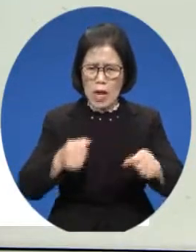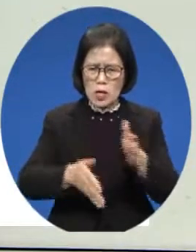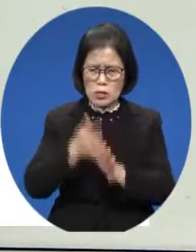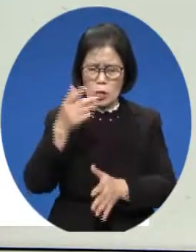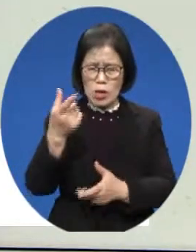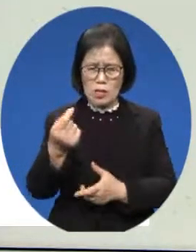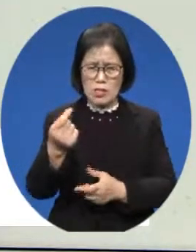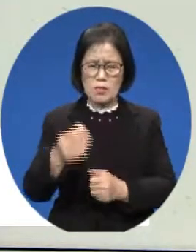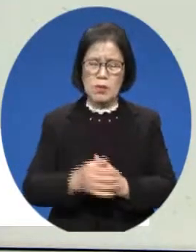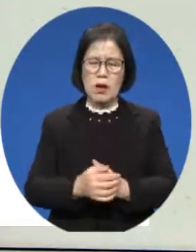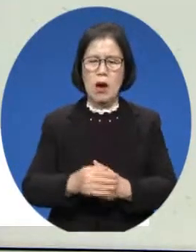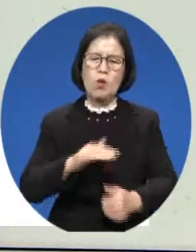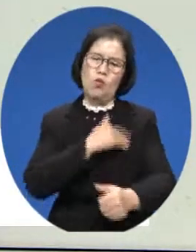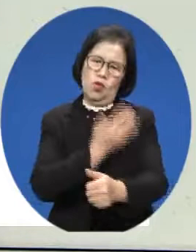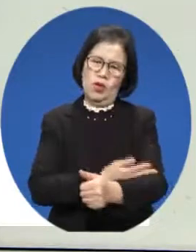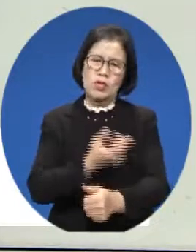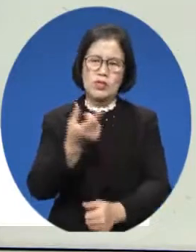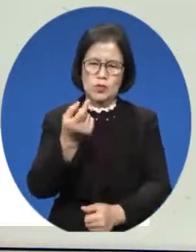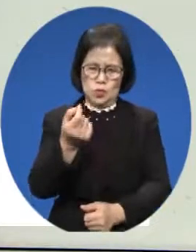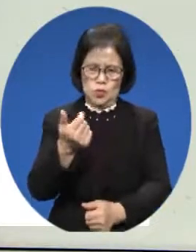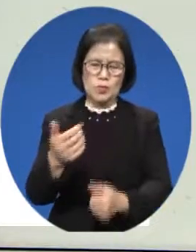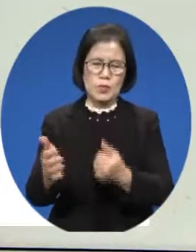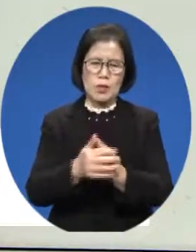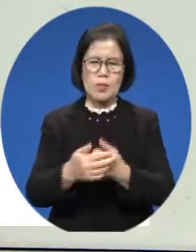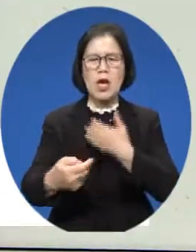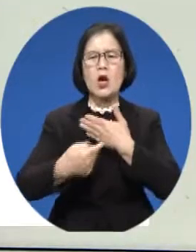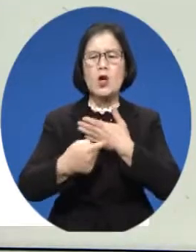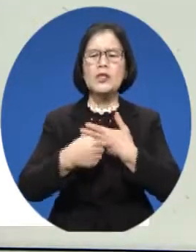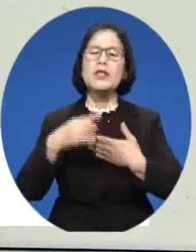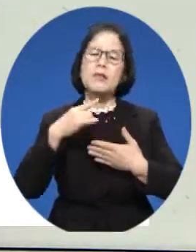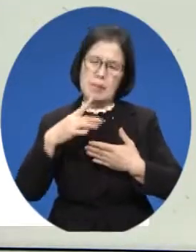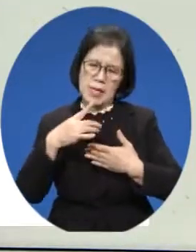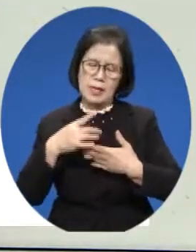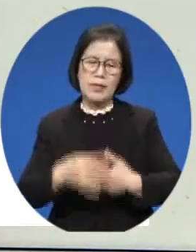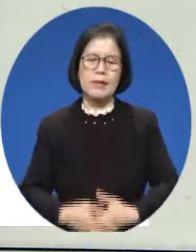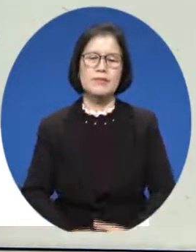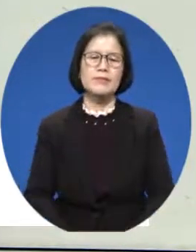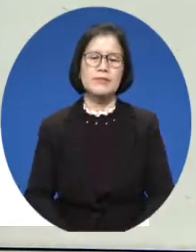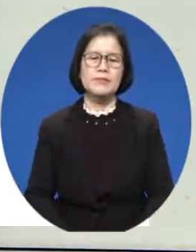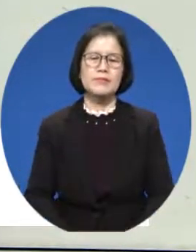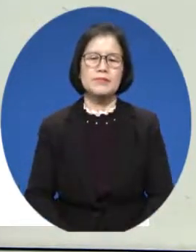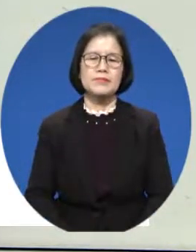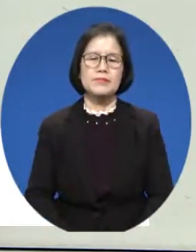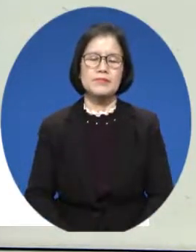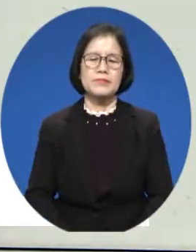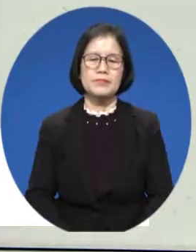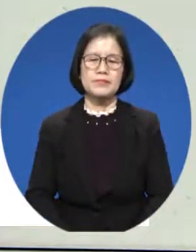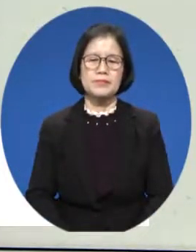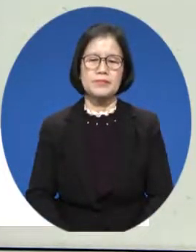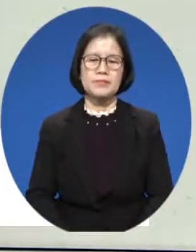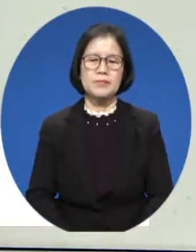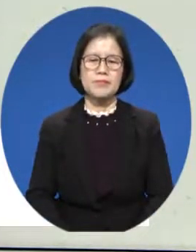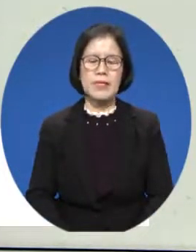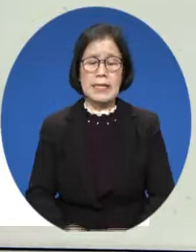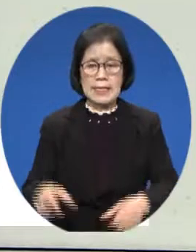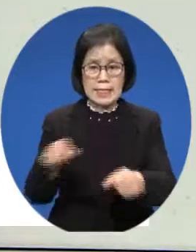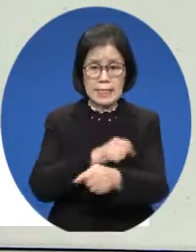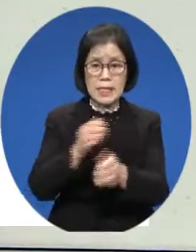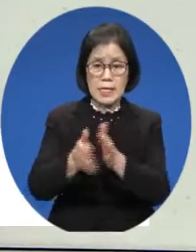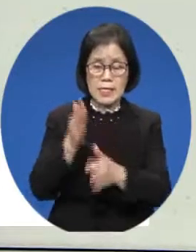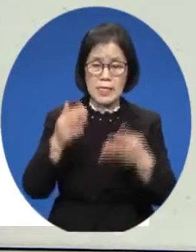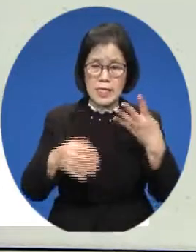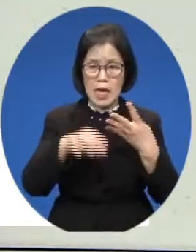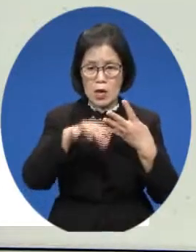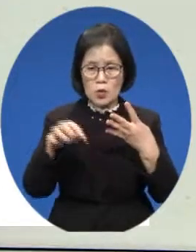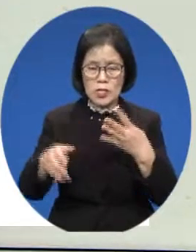광역시급이지만 권한이 그렇지 못하다 보니 무늬만 특례시라는 우스갯소리도 나오고 있습니다. 그도 그럴 것이 특례시 네